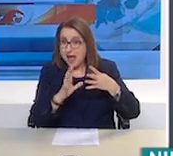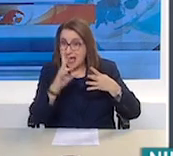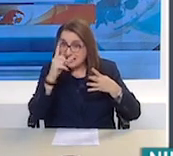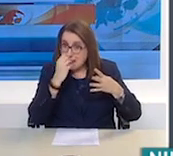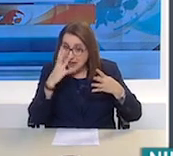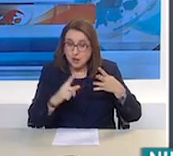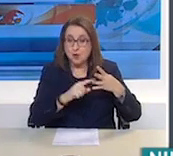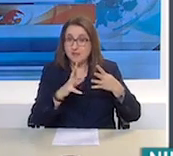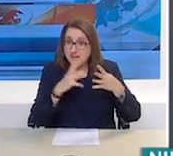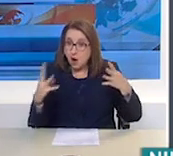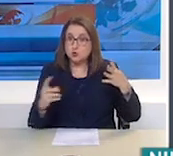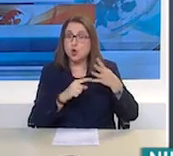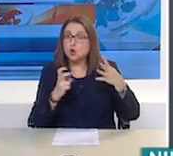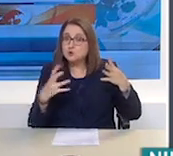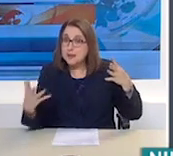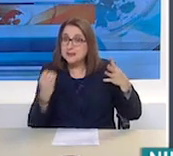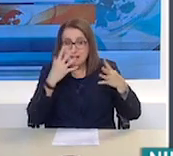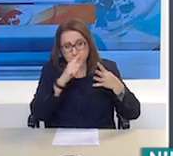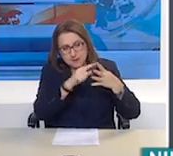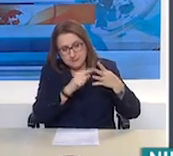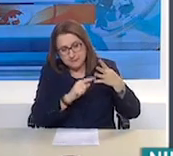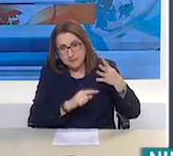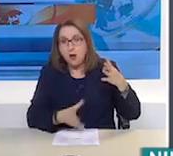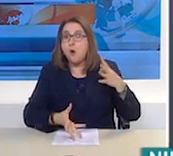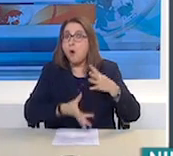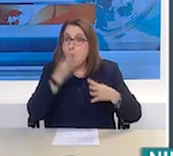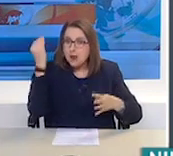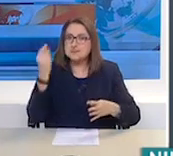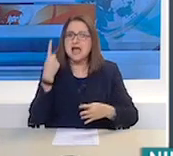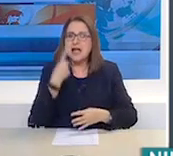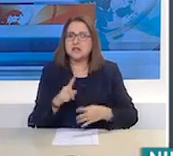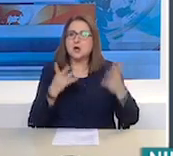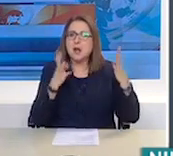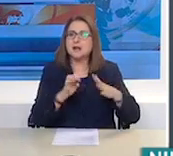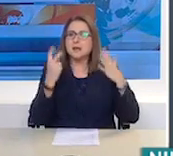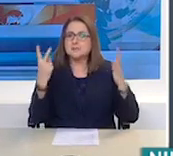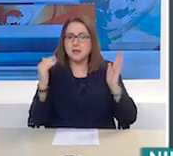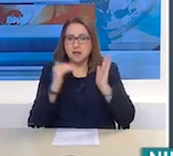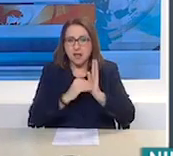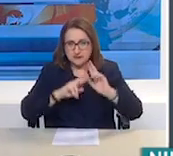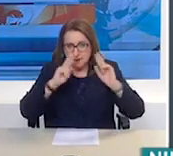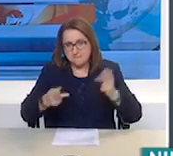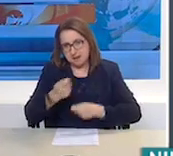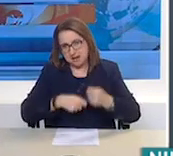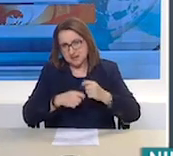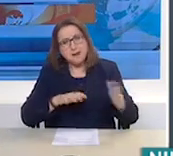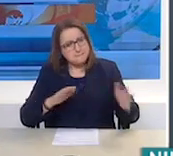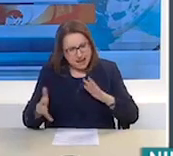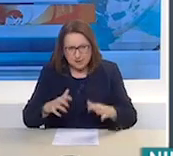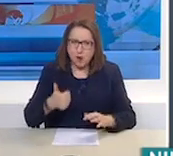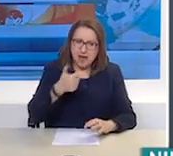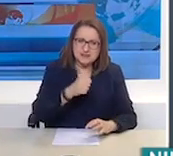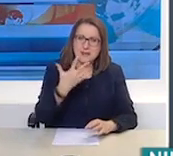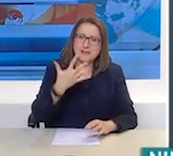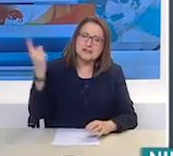Μαΐου επιστρέφουν σε λειτουργία 197.000 επιχειρήσεις, δηλαδή το 65% των επιχειρήσεων που ήταν